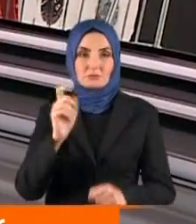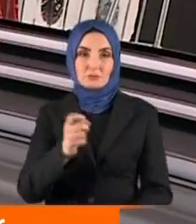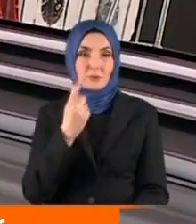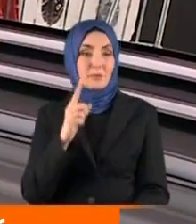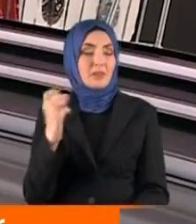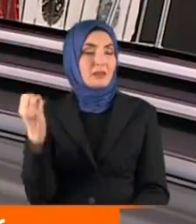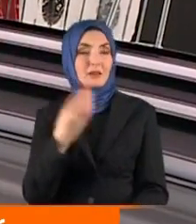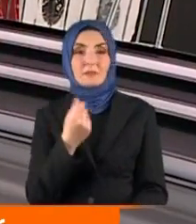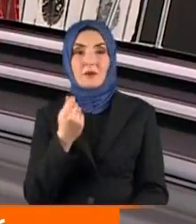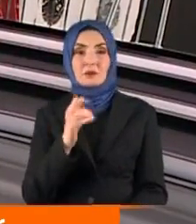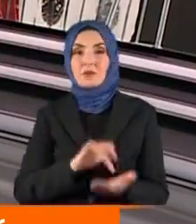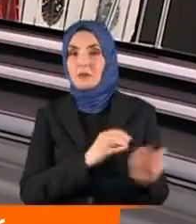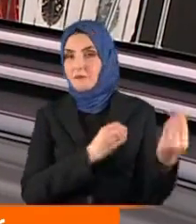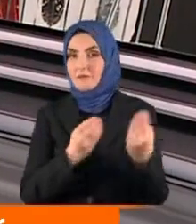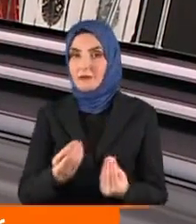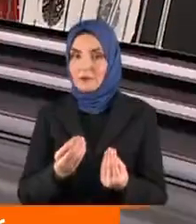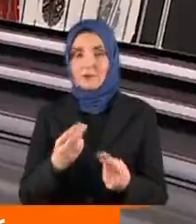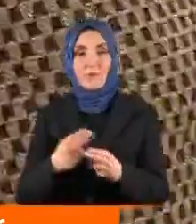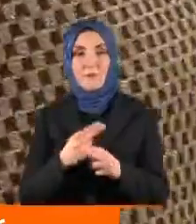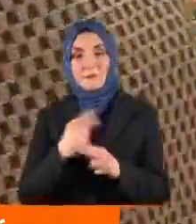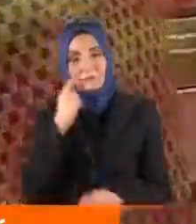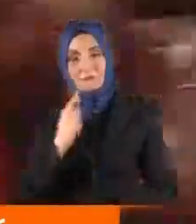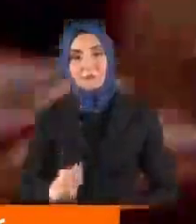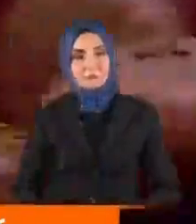örnekleri bir araya getirdi.